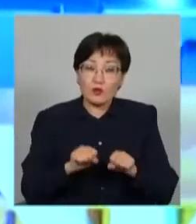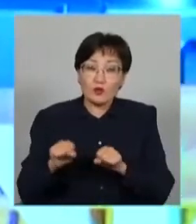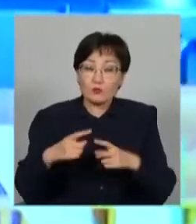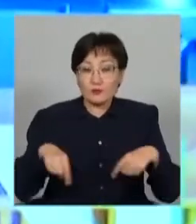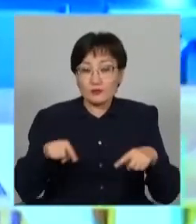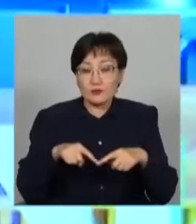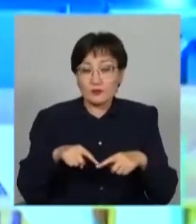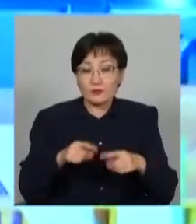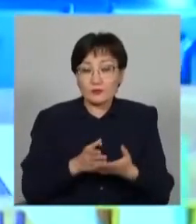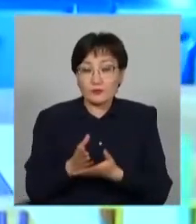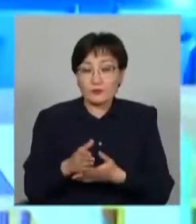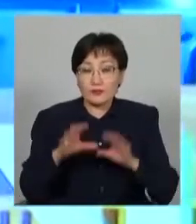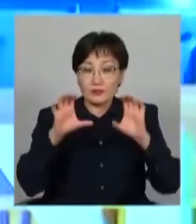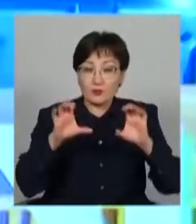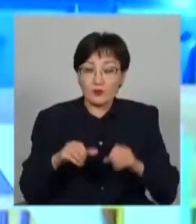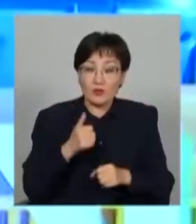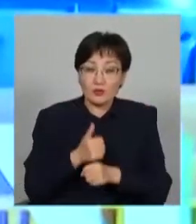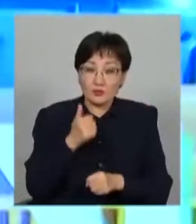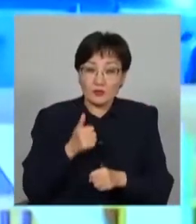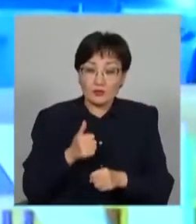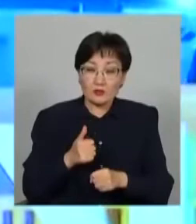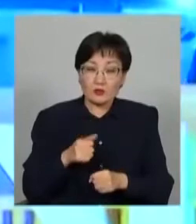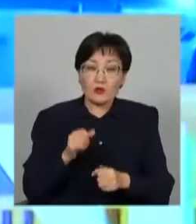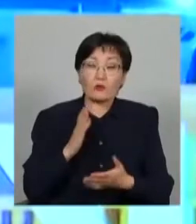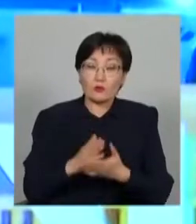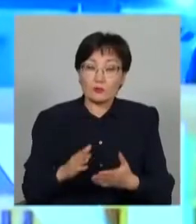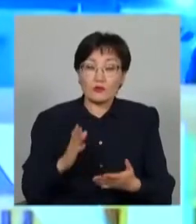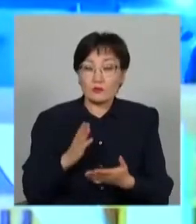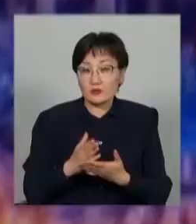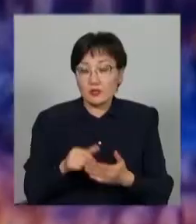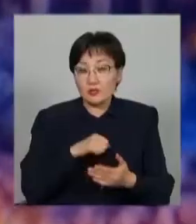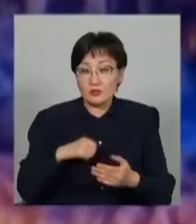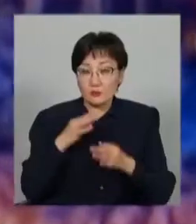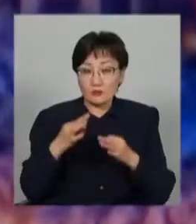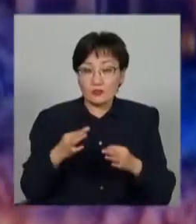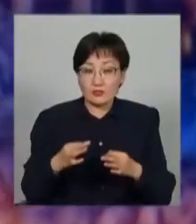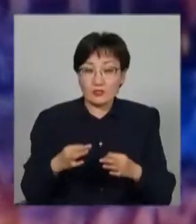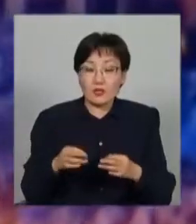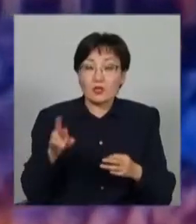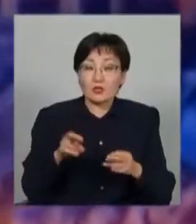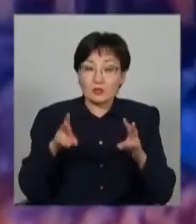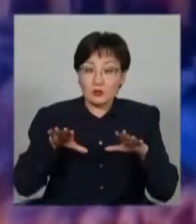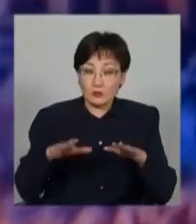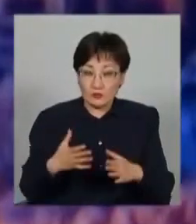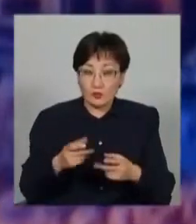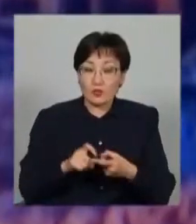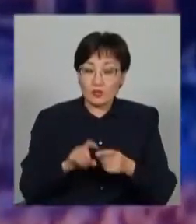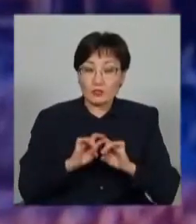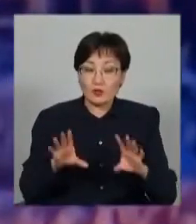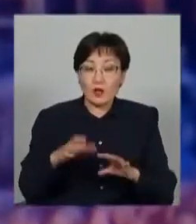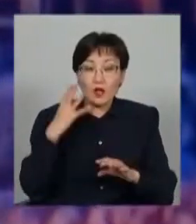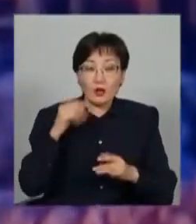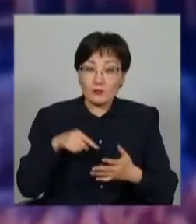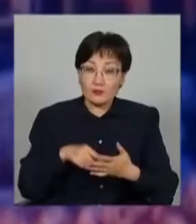жаңағы заңдарымыздың қатаңдатылуы болып табылады. Енді жаңа ғана өзіңіз айтып өттіңіз қаралы қаңтарды тілге тиек етіп